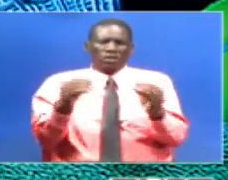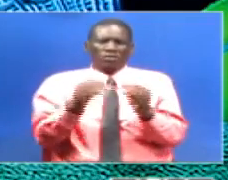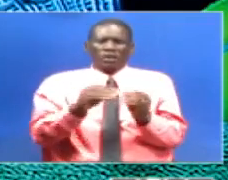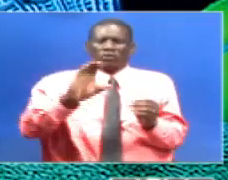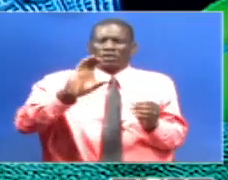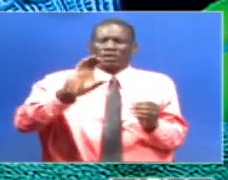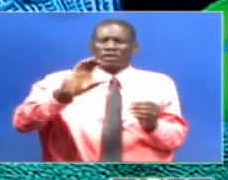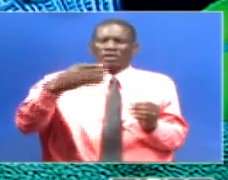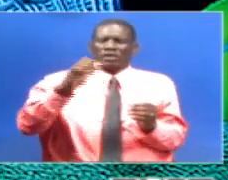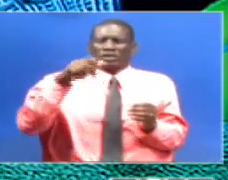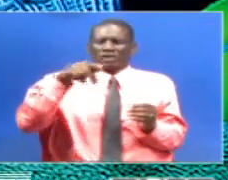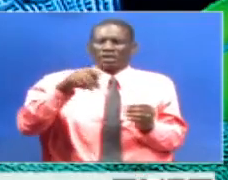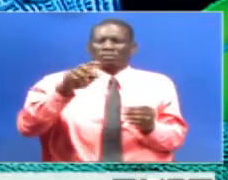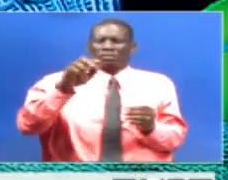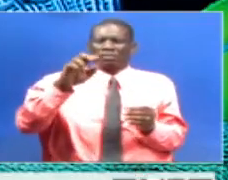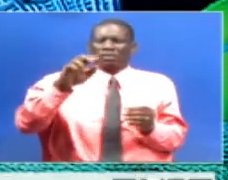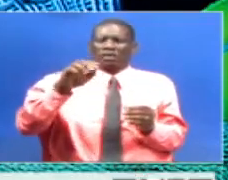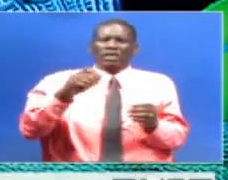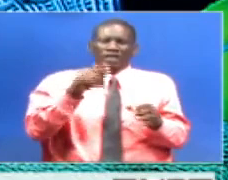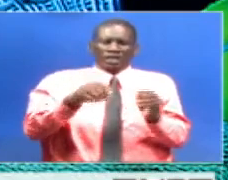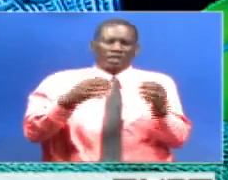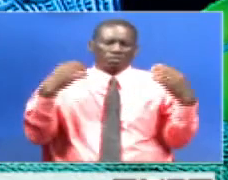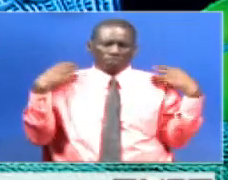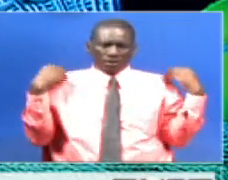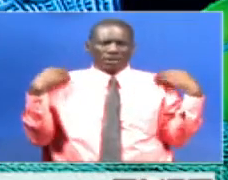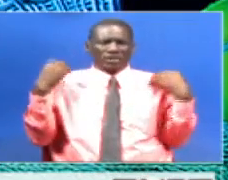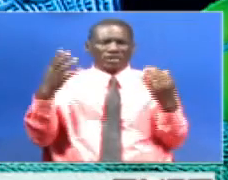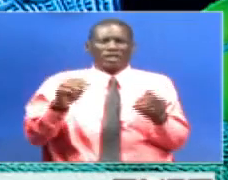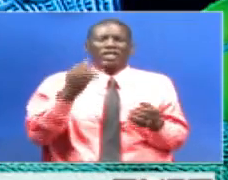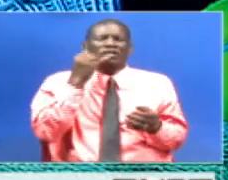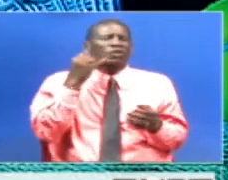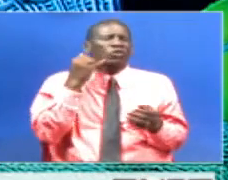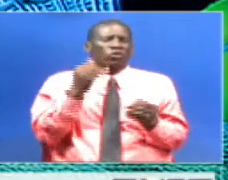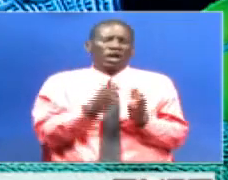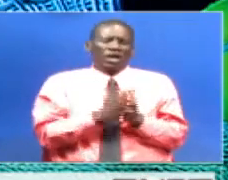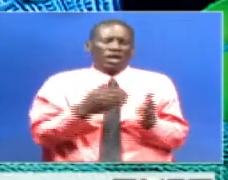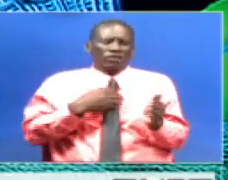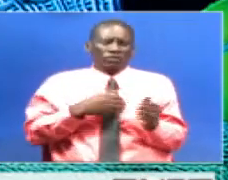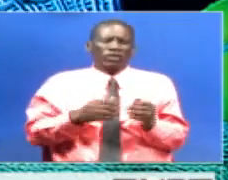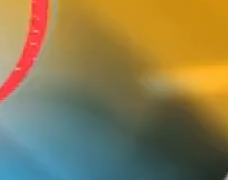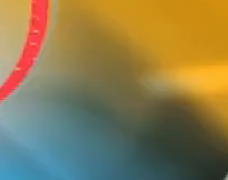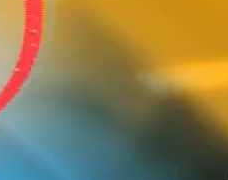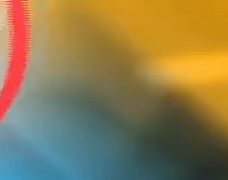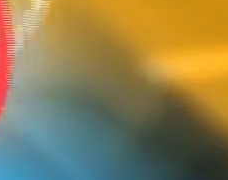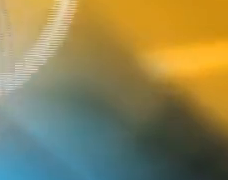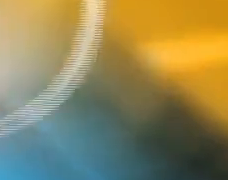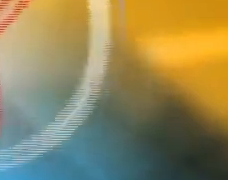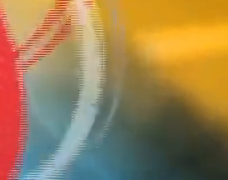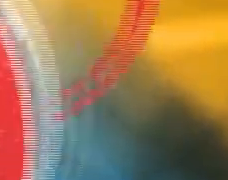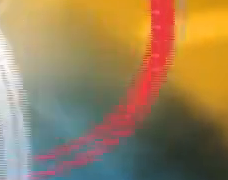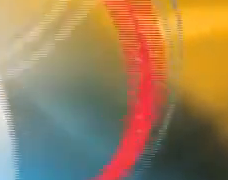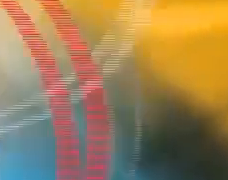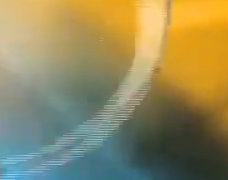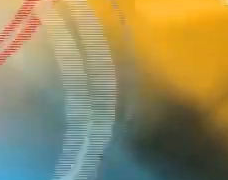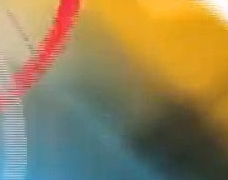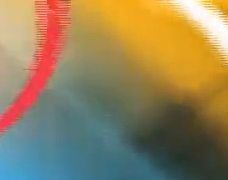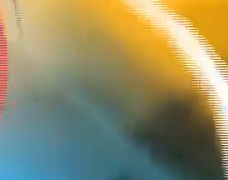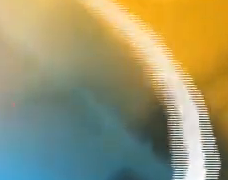Chepng'etich akiwa mazoezini maeneo ya Keringet, County ya Nakuru, na kuandaa makala Jungu kula spoti.